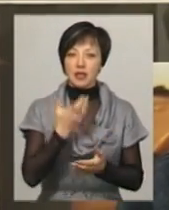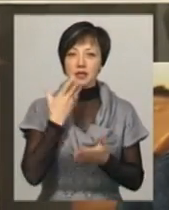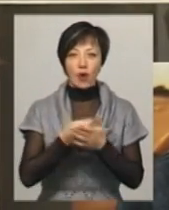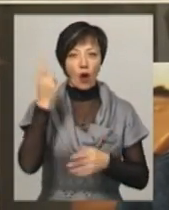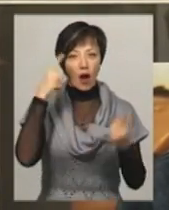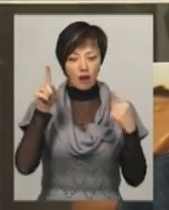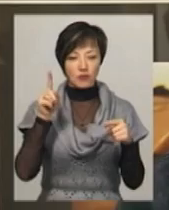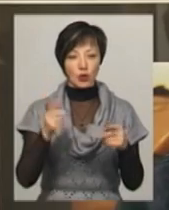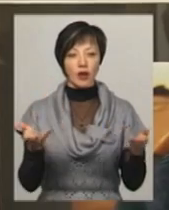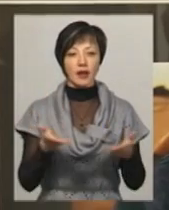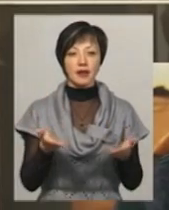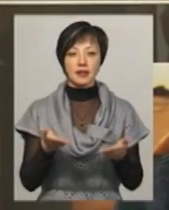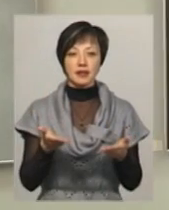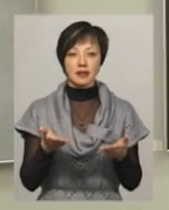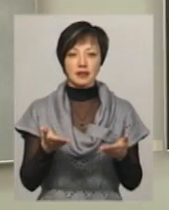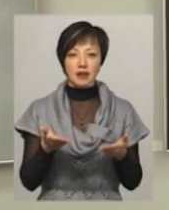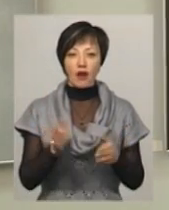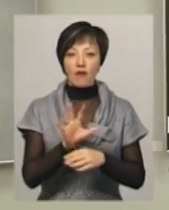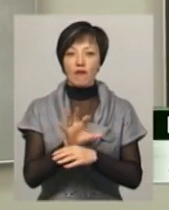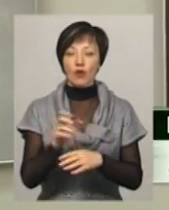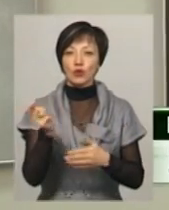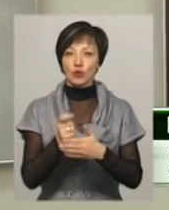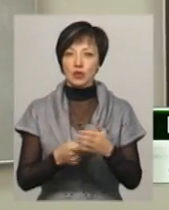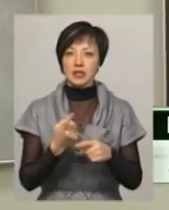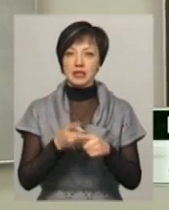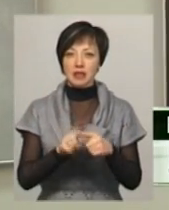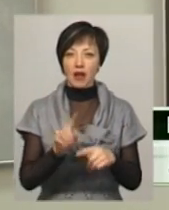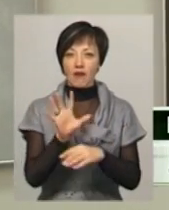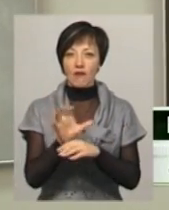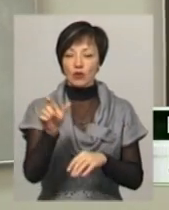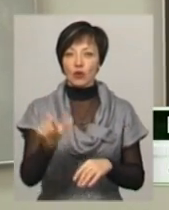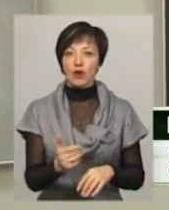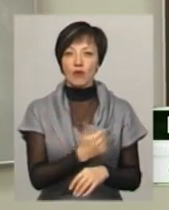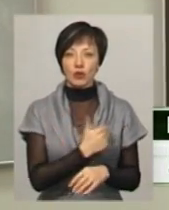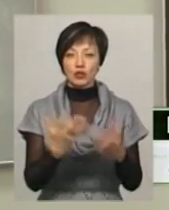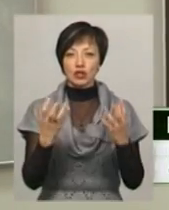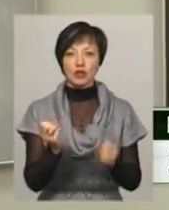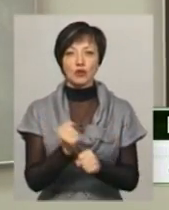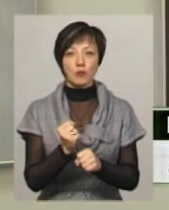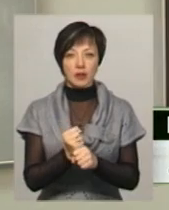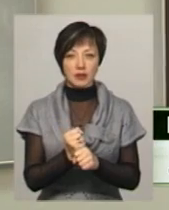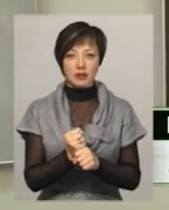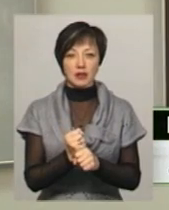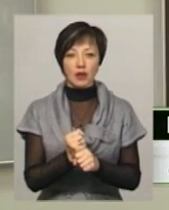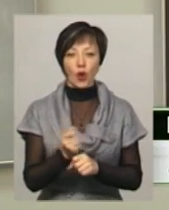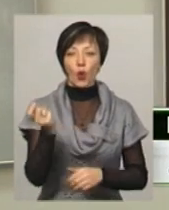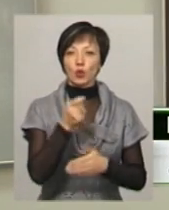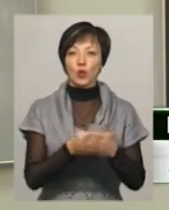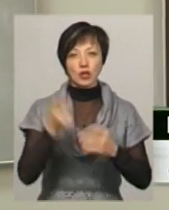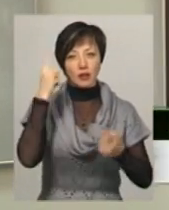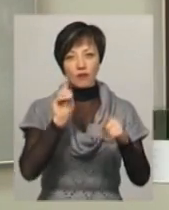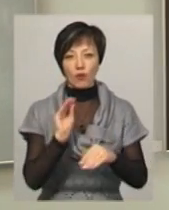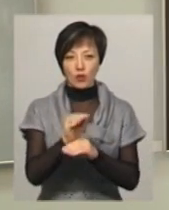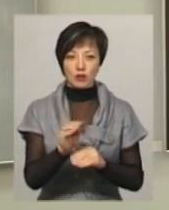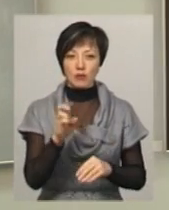автора, який йому підійде. Фотохудожник – це фотограф, який ще хоче щось зробити художнє, творче, тому